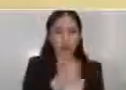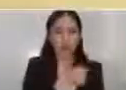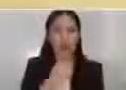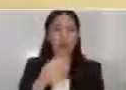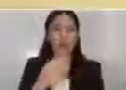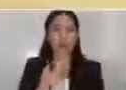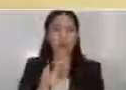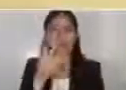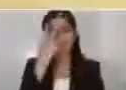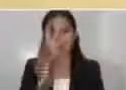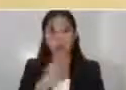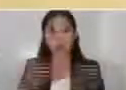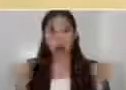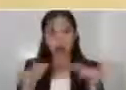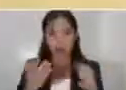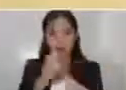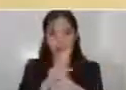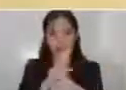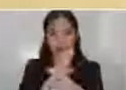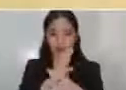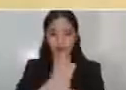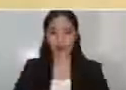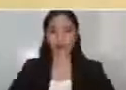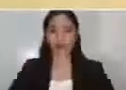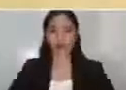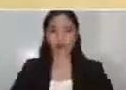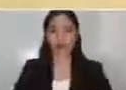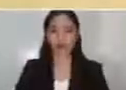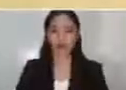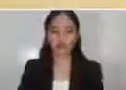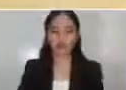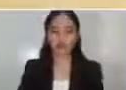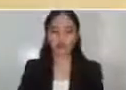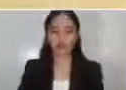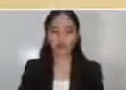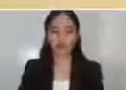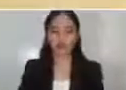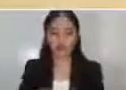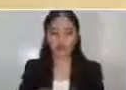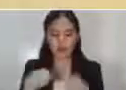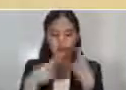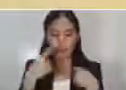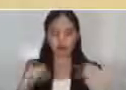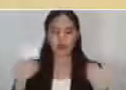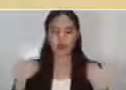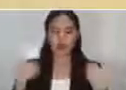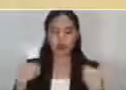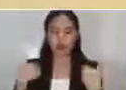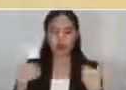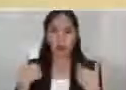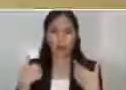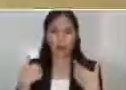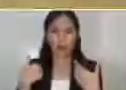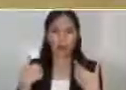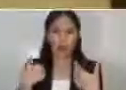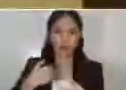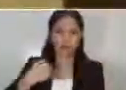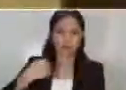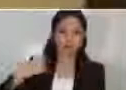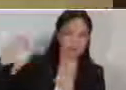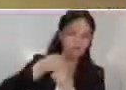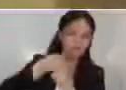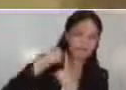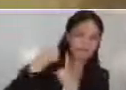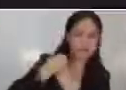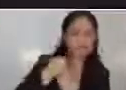sinabi ko, kinukulong ko pa rito, ubiyak na siya. Sir, maraming salamat po sa inyo kasi talagang inaabuso po kami rito. Pero ang